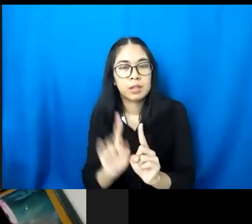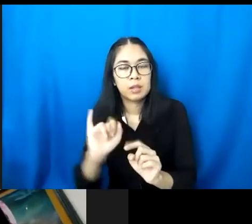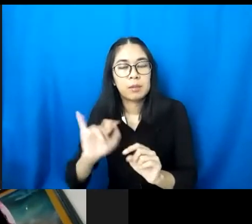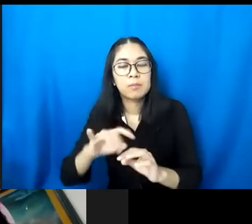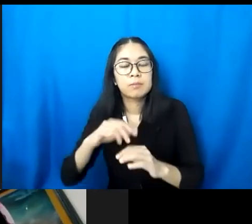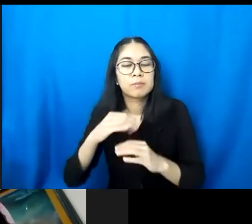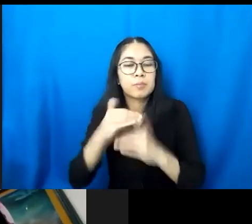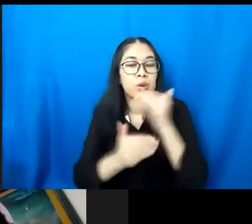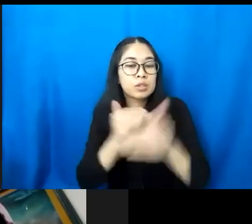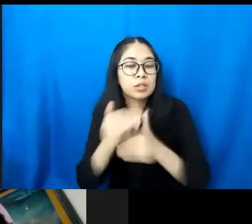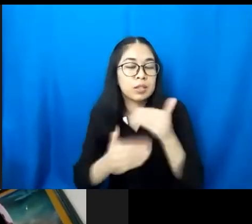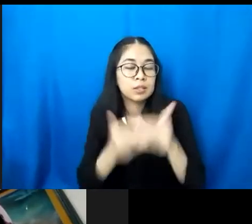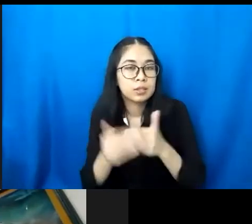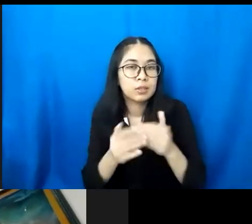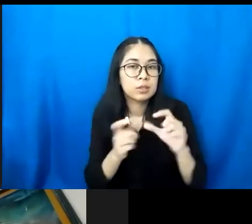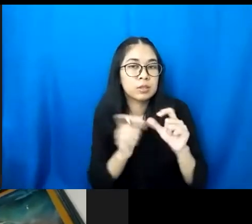ya. Oleh karena itu juga ini akan